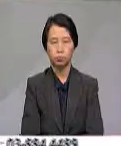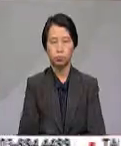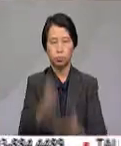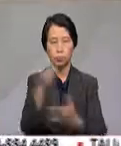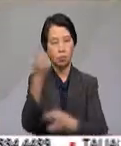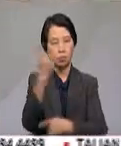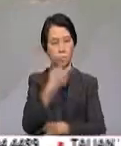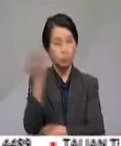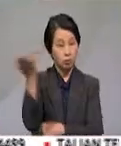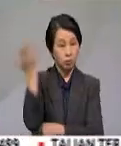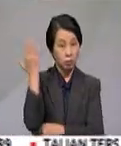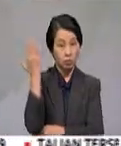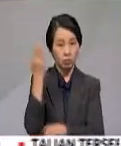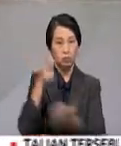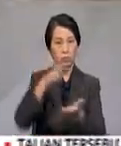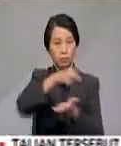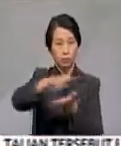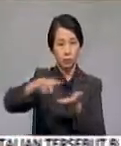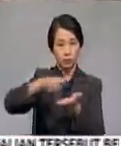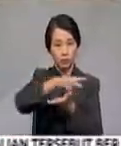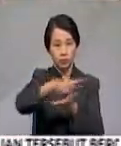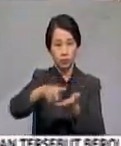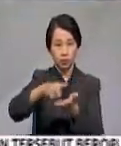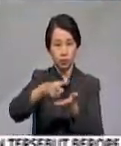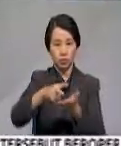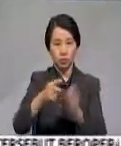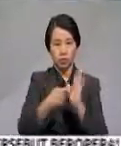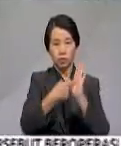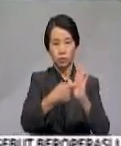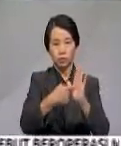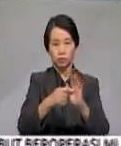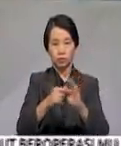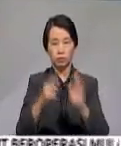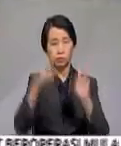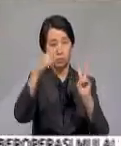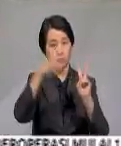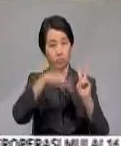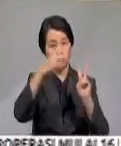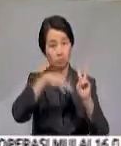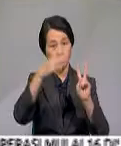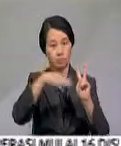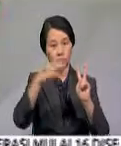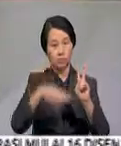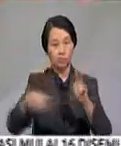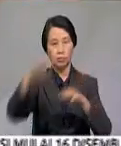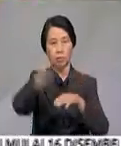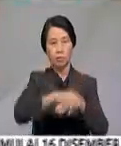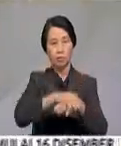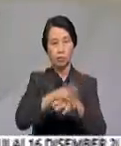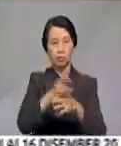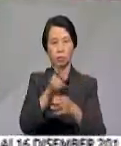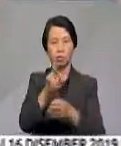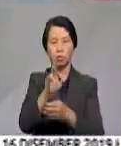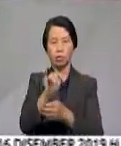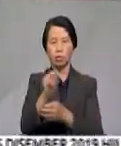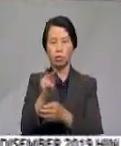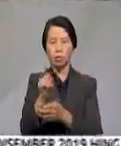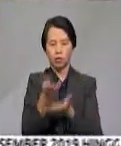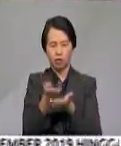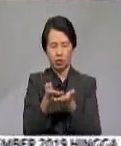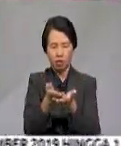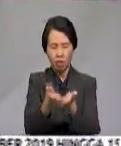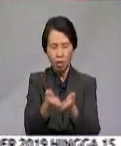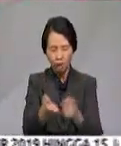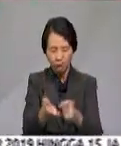Beberapa hari yang lalu itulah sebuah video di laman sosial yang memaparkan pasangan pengantin bersanding di atas rakit. Lokasi video